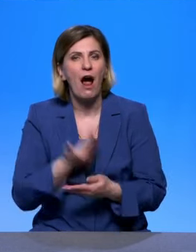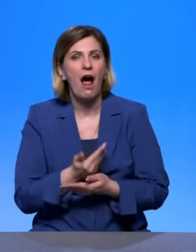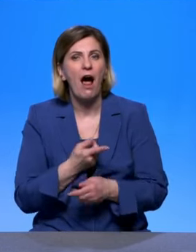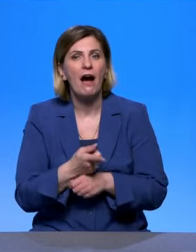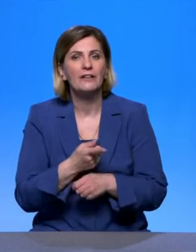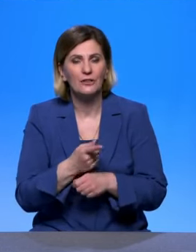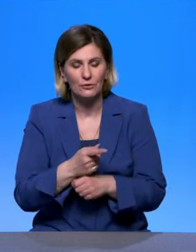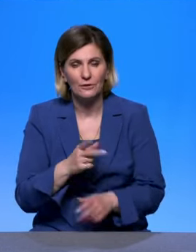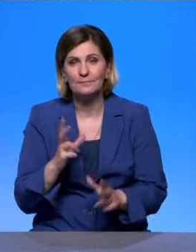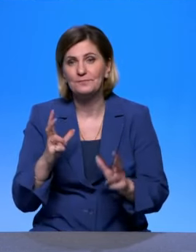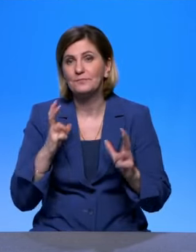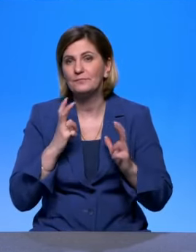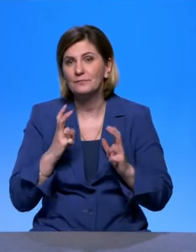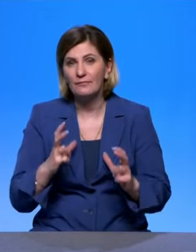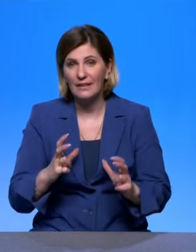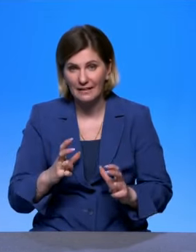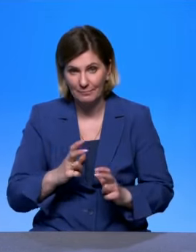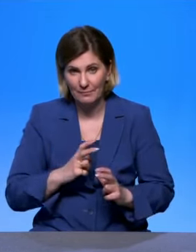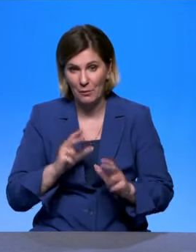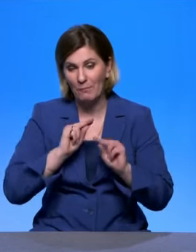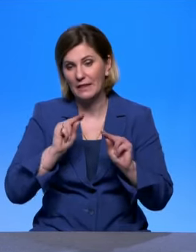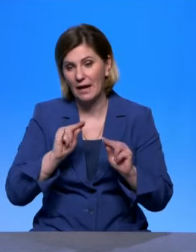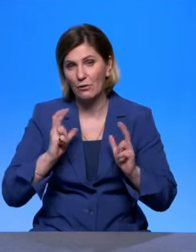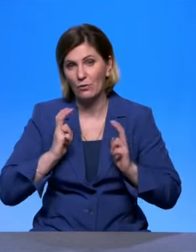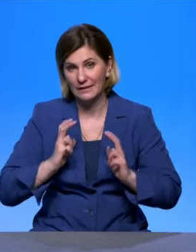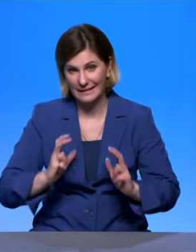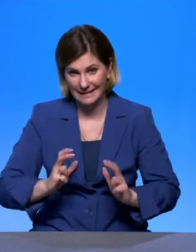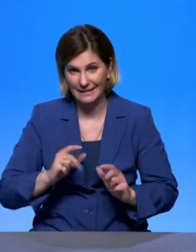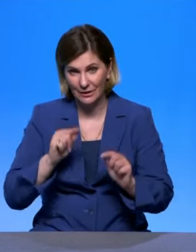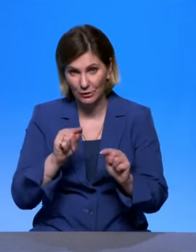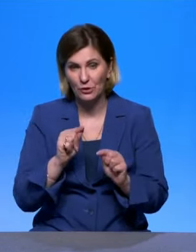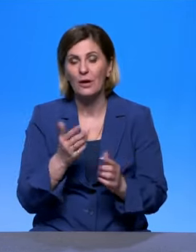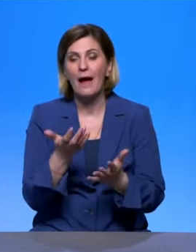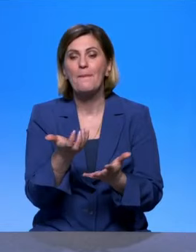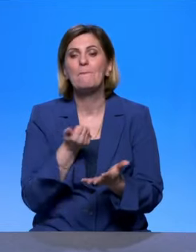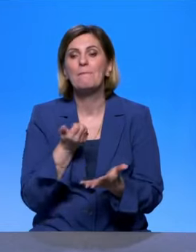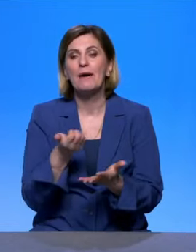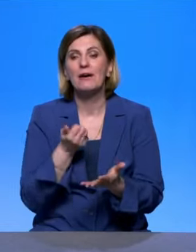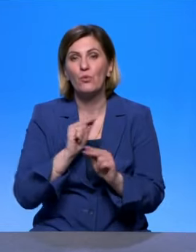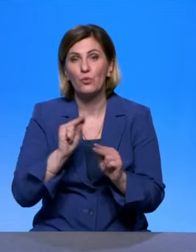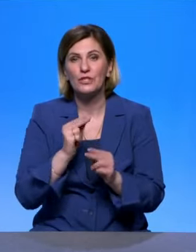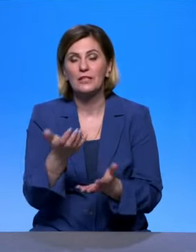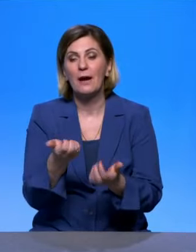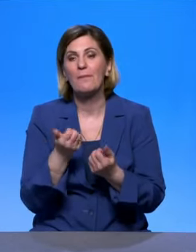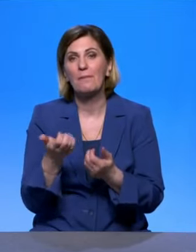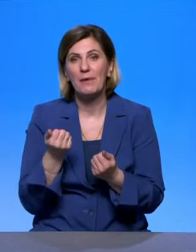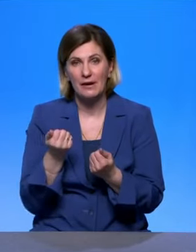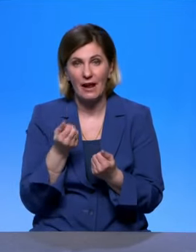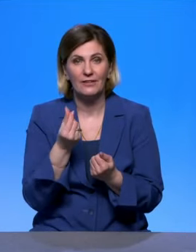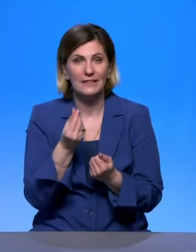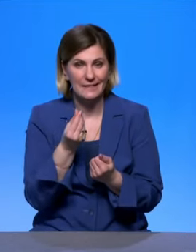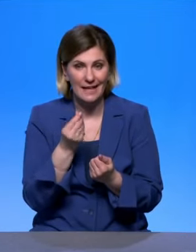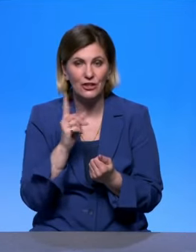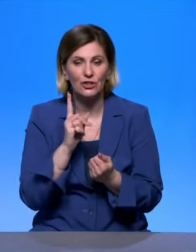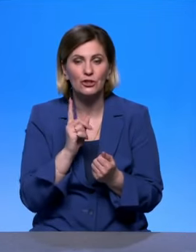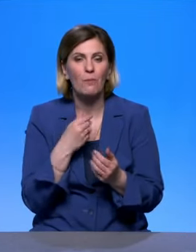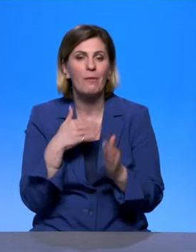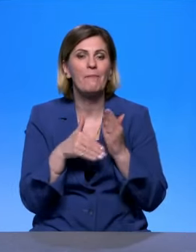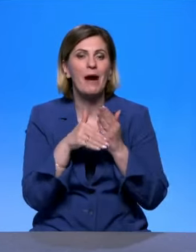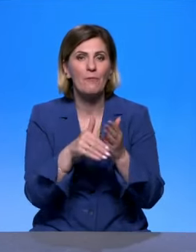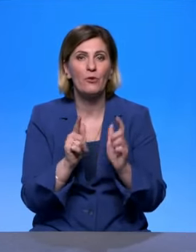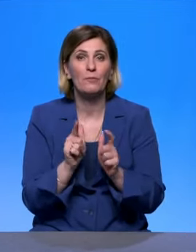вузов, не буду говорить, какого города, брал деньги с поступающих с обещанием пролоббировать поступление. Ну и, соответственно, если